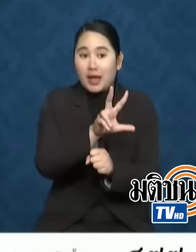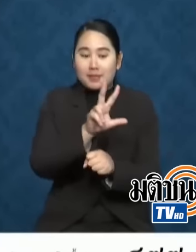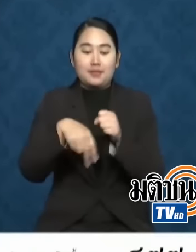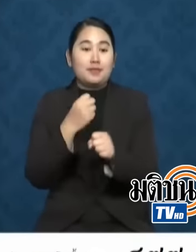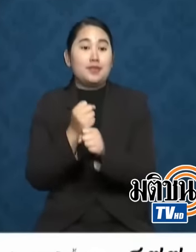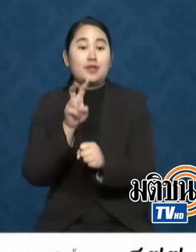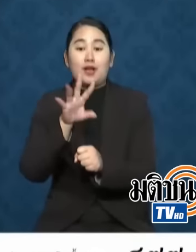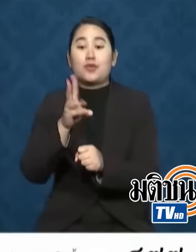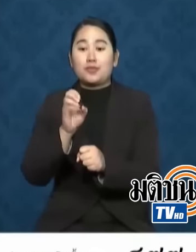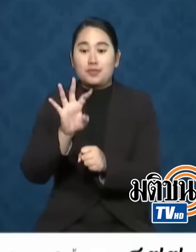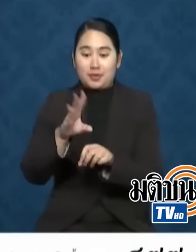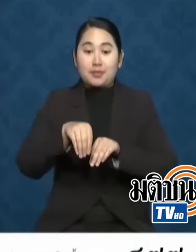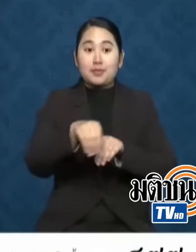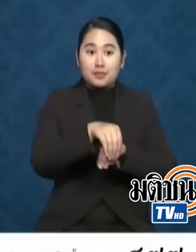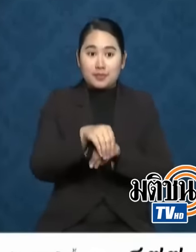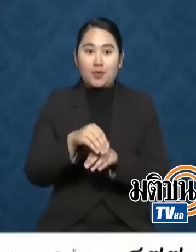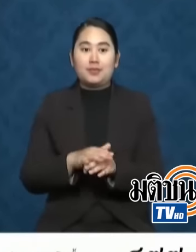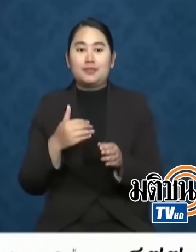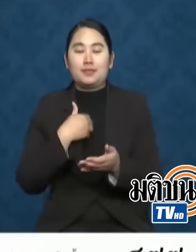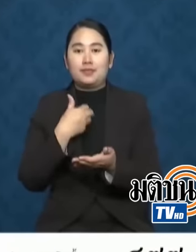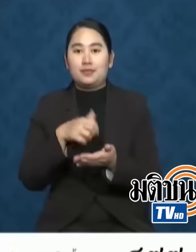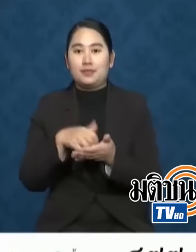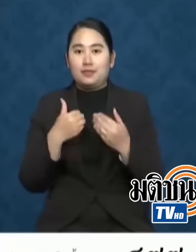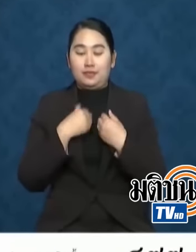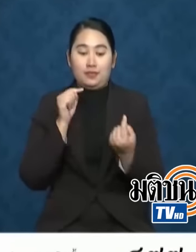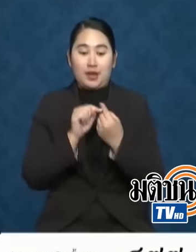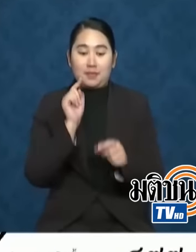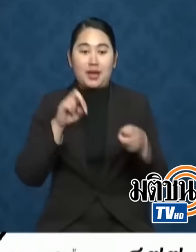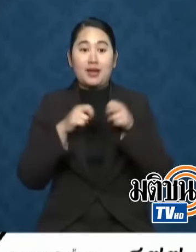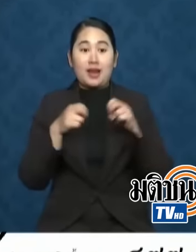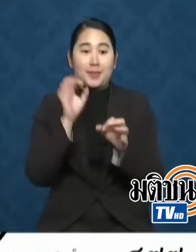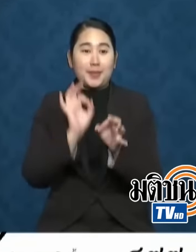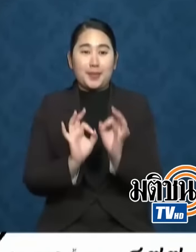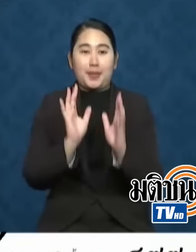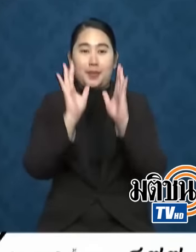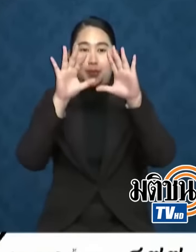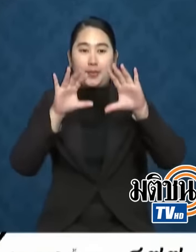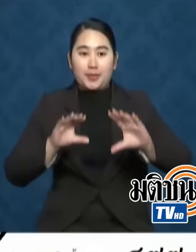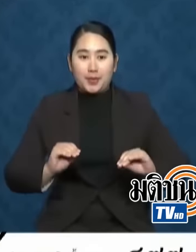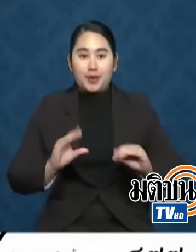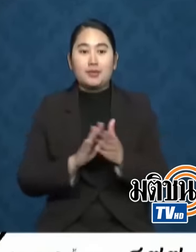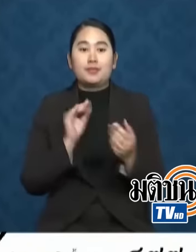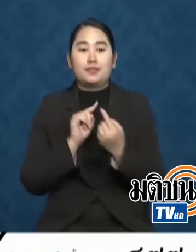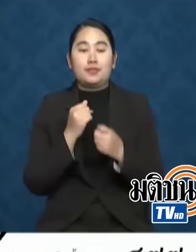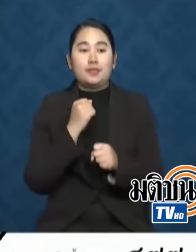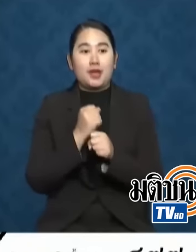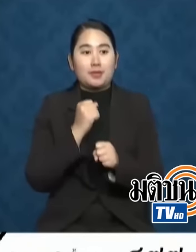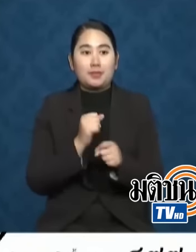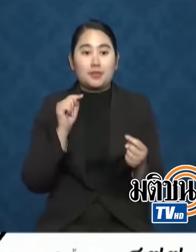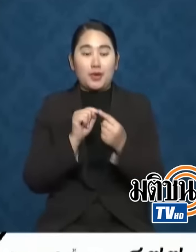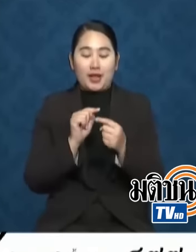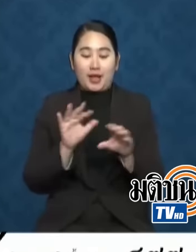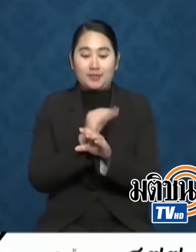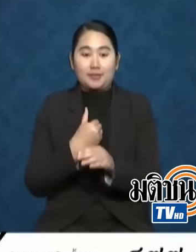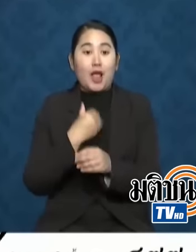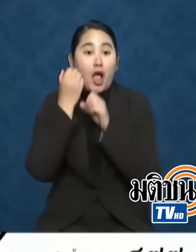ทรวงมาดูกระทรวงอุตสาหกรรมกันหน่อยมีเครื่องสางใบอ้อยลดการเผาอยู่ 2.6 ล้านแล้วก็มีเรื่องของการทำวูดแพลเลตก็คือทำเชื้อเพลิงชีวมว